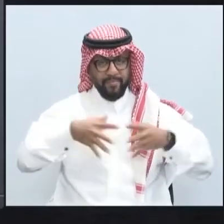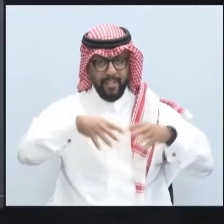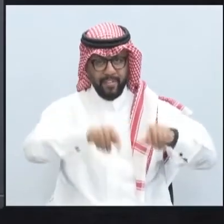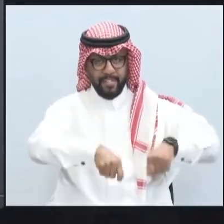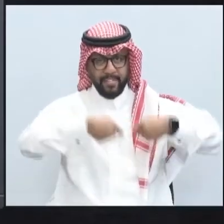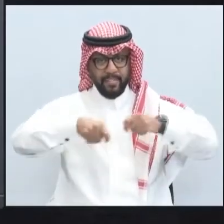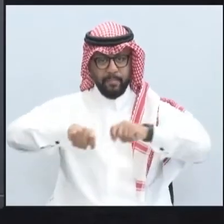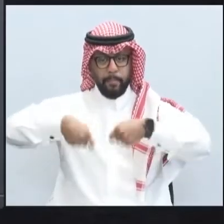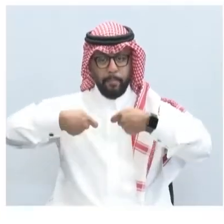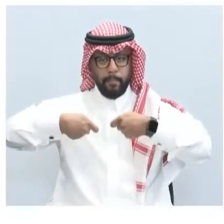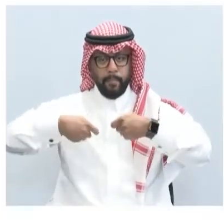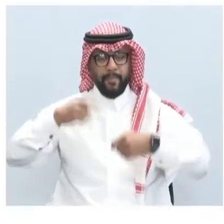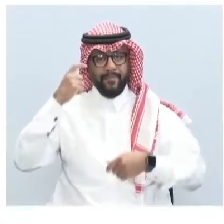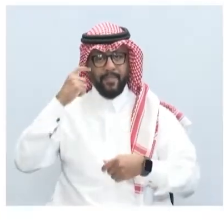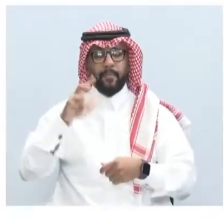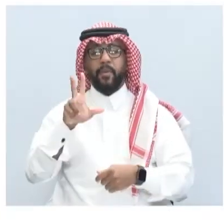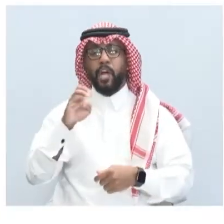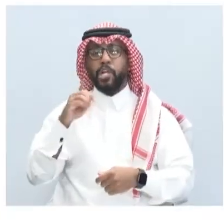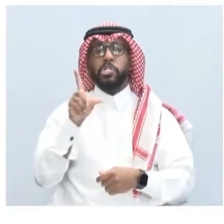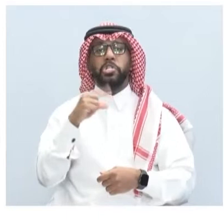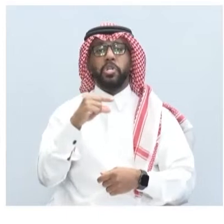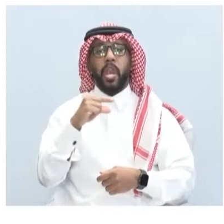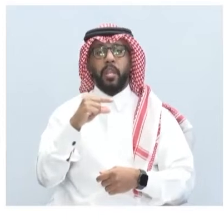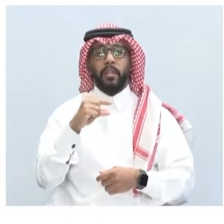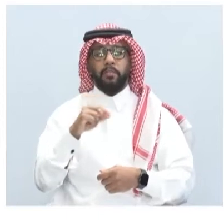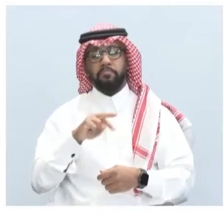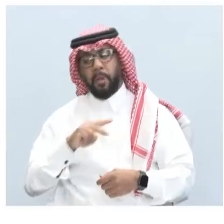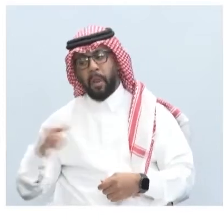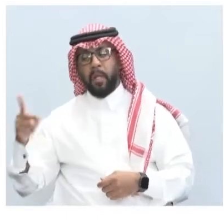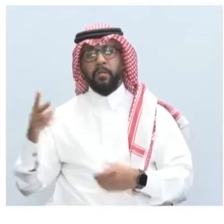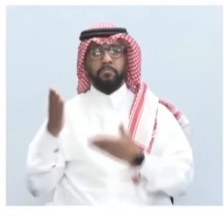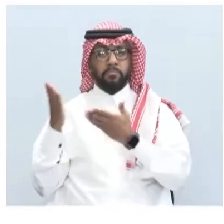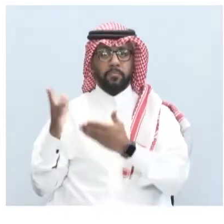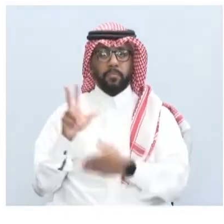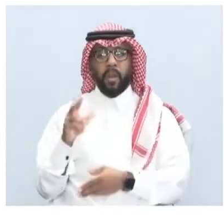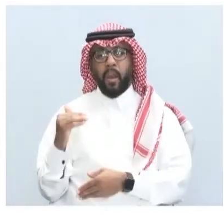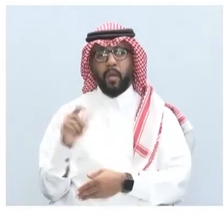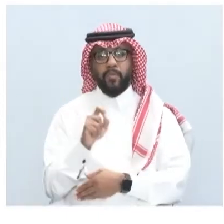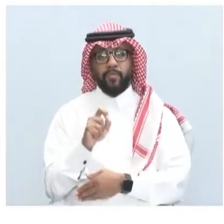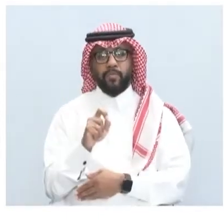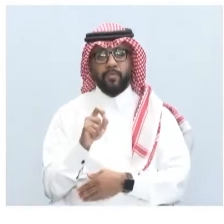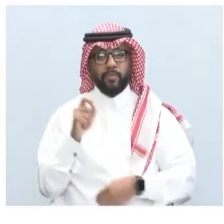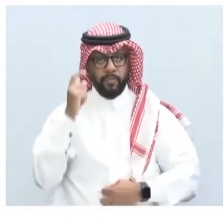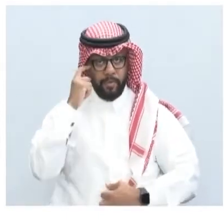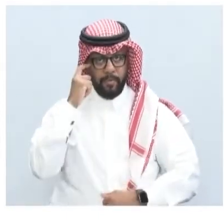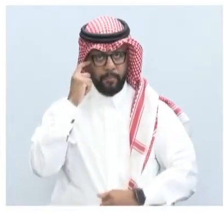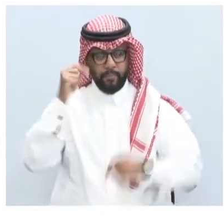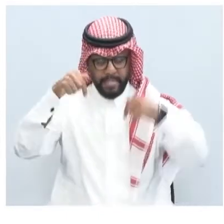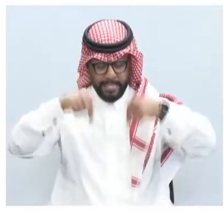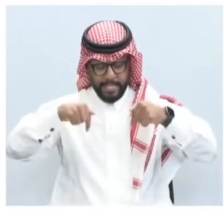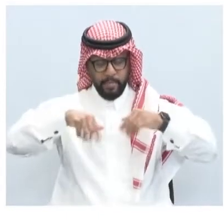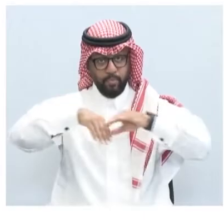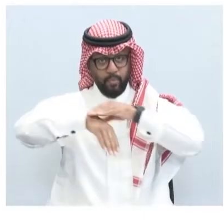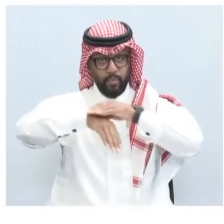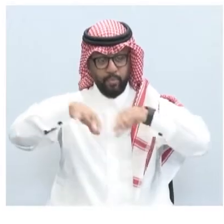ونحوه فاذن هذا هو الخف ما يلبس على الرجل وعلى